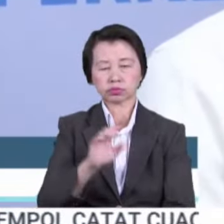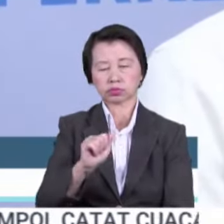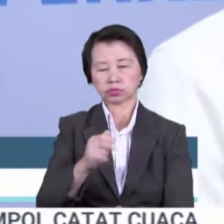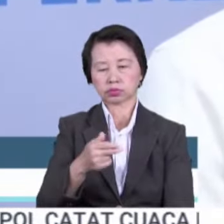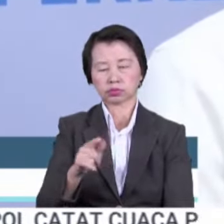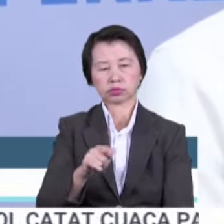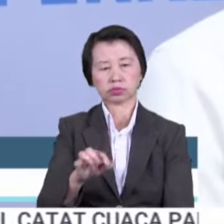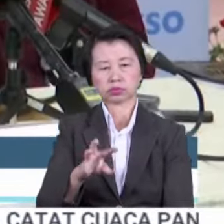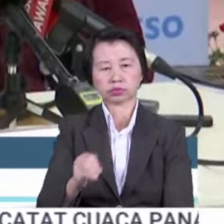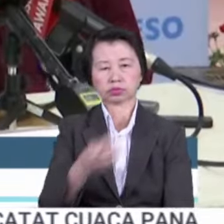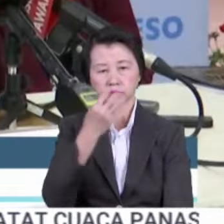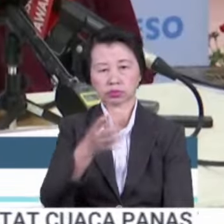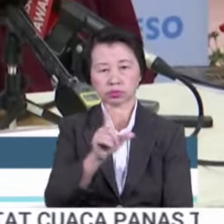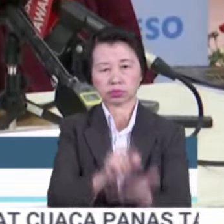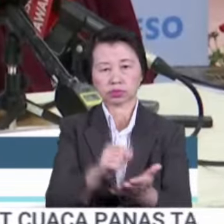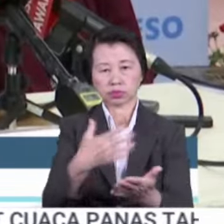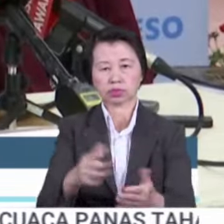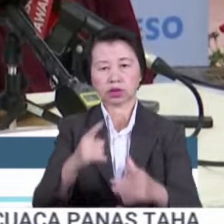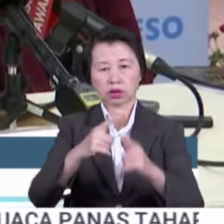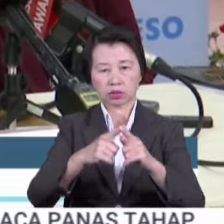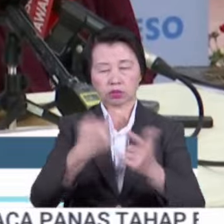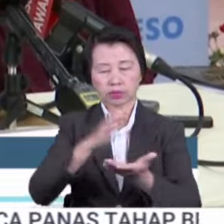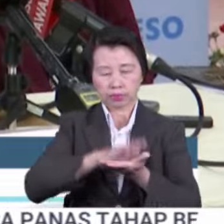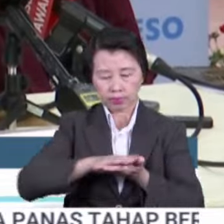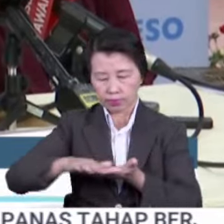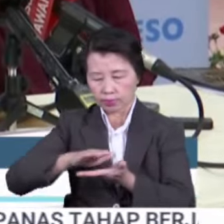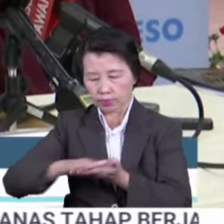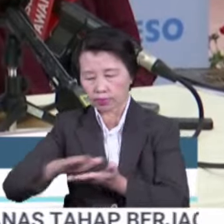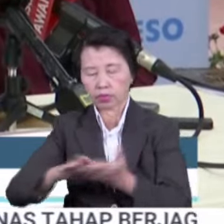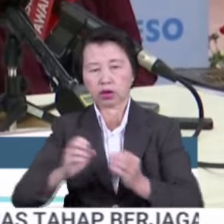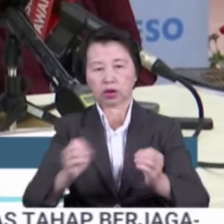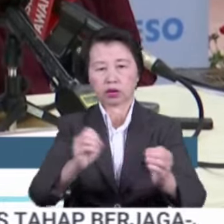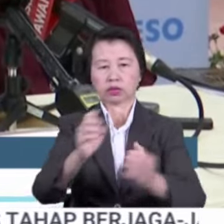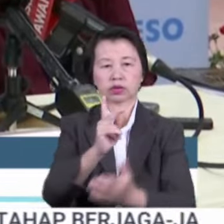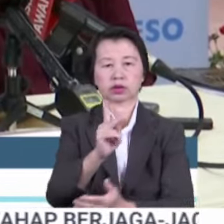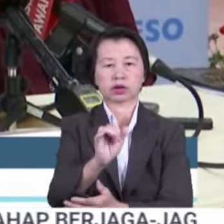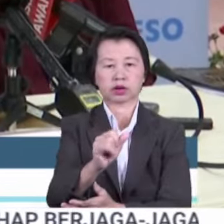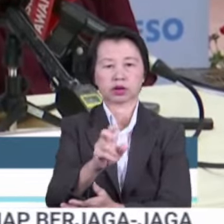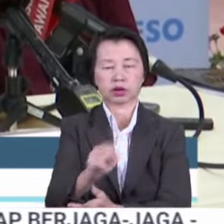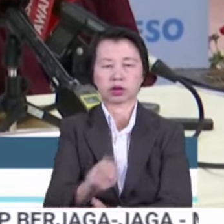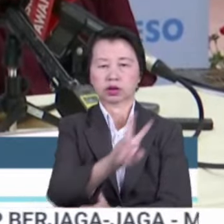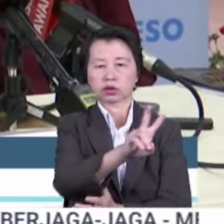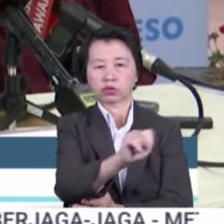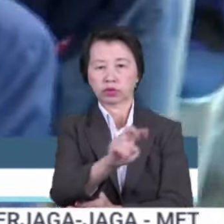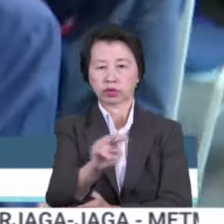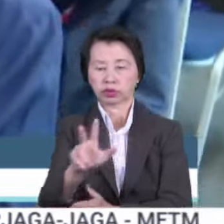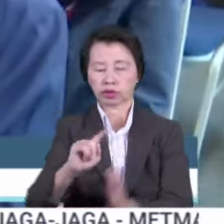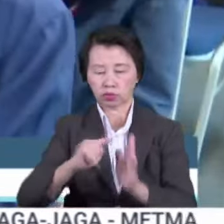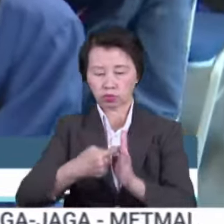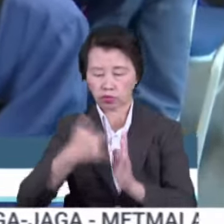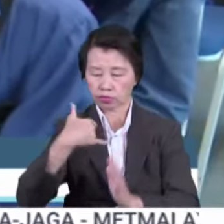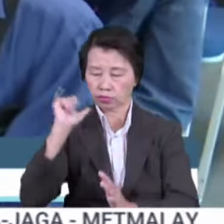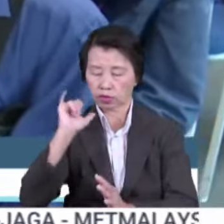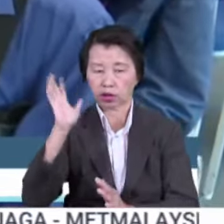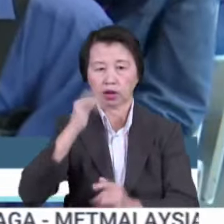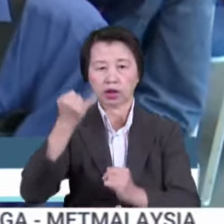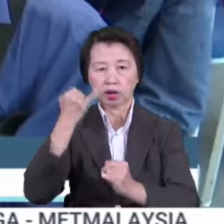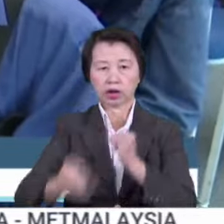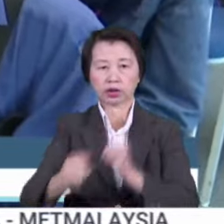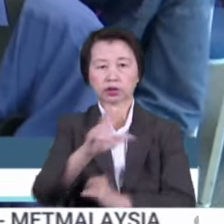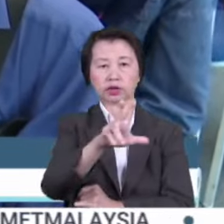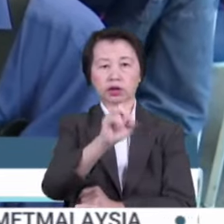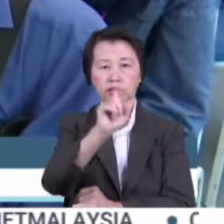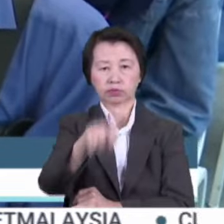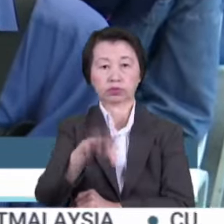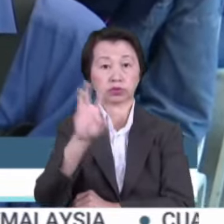pada sidang media pelancaran bulan pemutihan dan Ops kesan 2023 yang memulai semalam dan akan berakhir 30